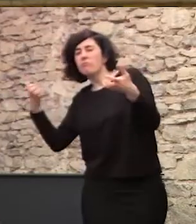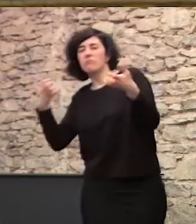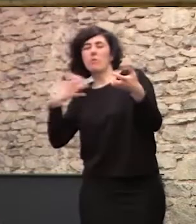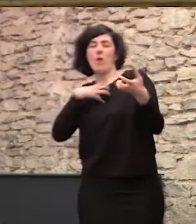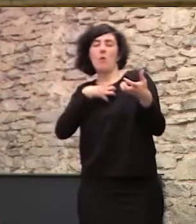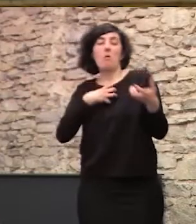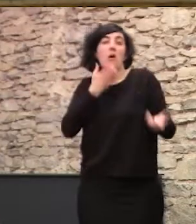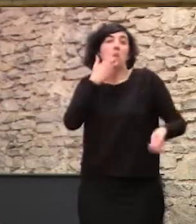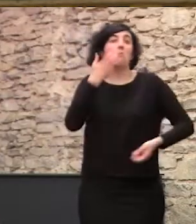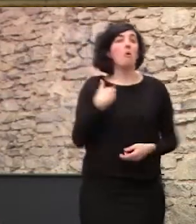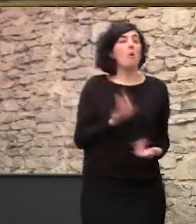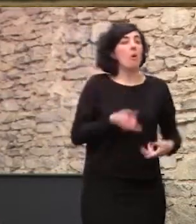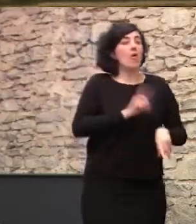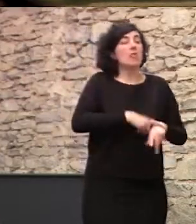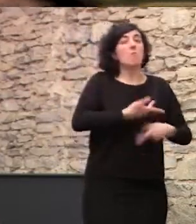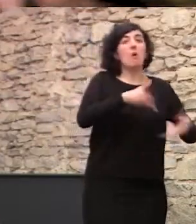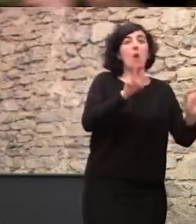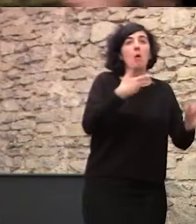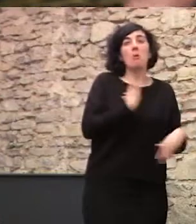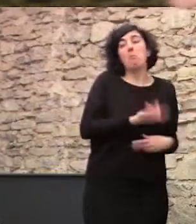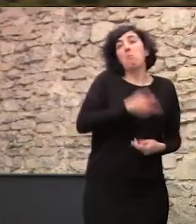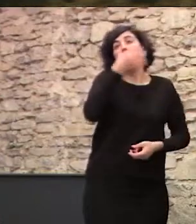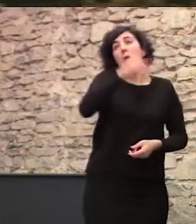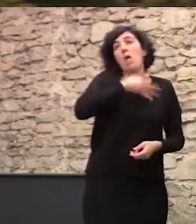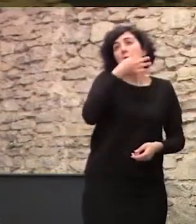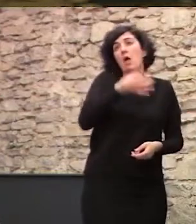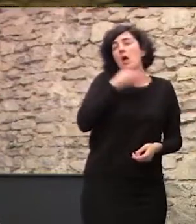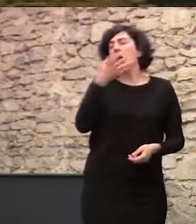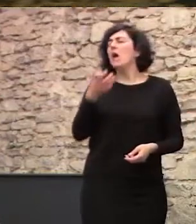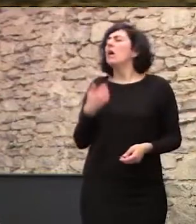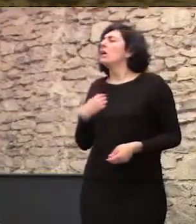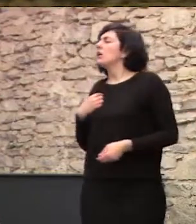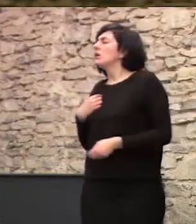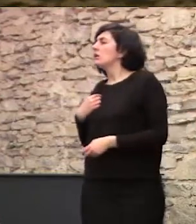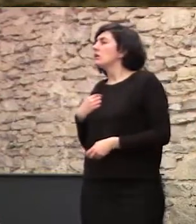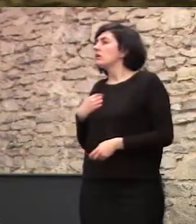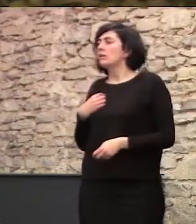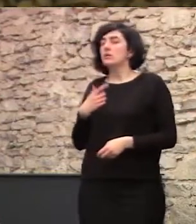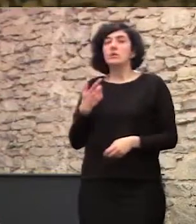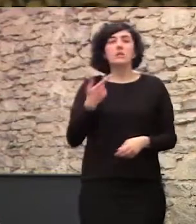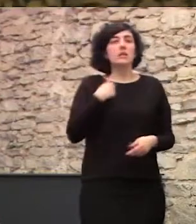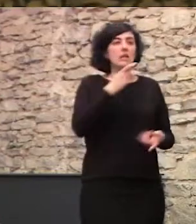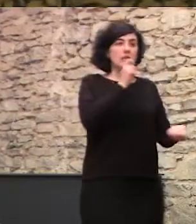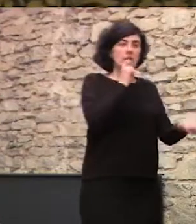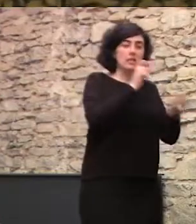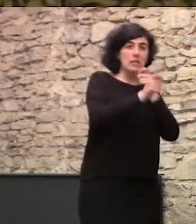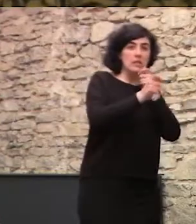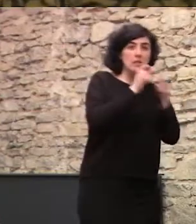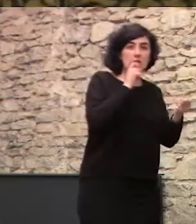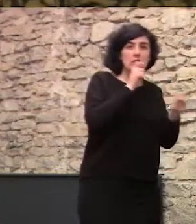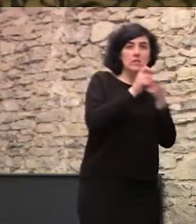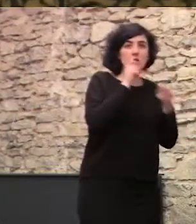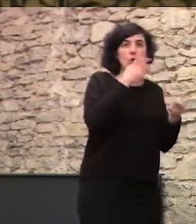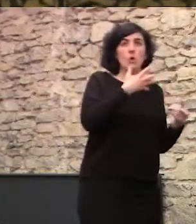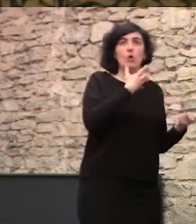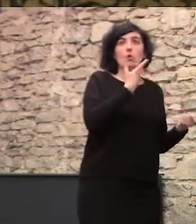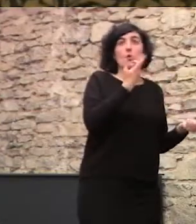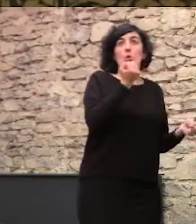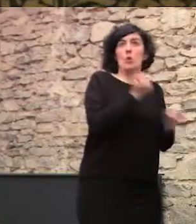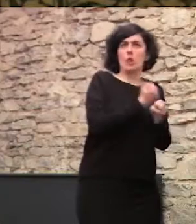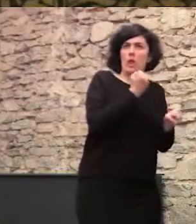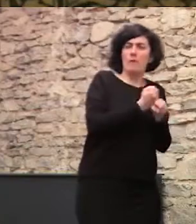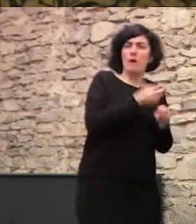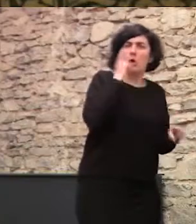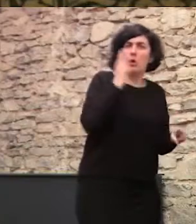Orduan hori, bai. Zaila baldin bat zaizu, segurazki elkarrezketak, zaila direlako elkarrezketak egitea eta badalako, ofizio zaila, elkarrezketak